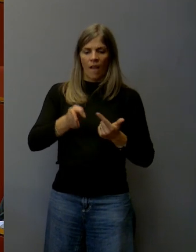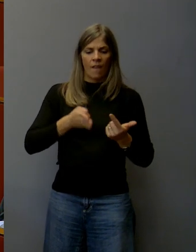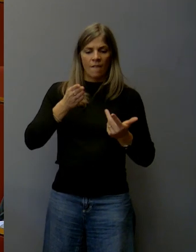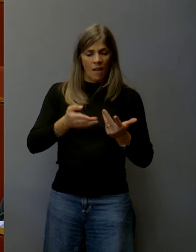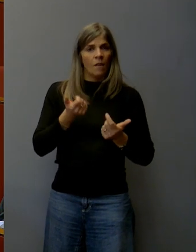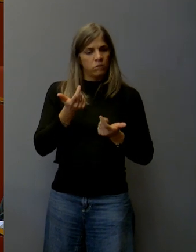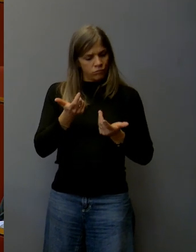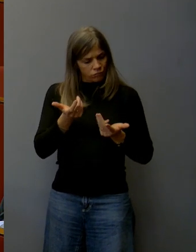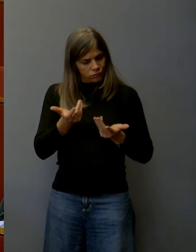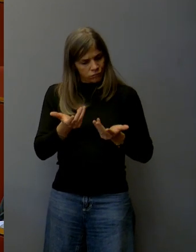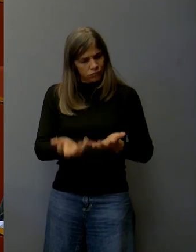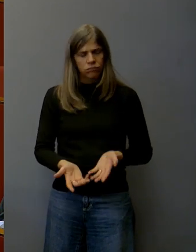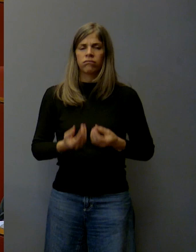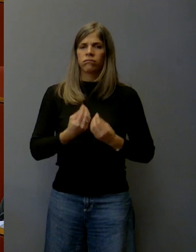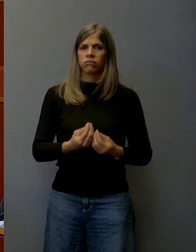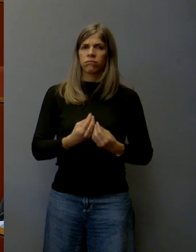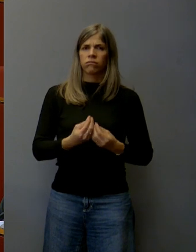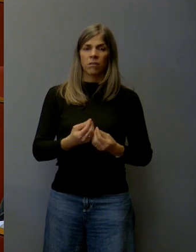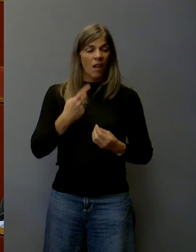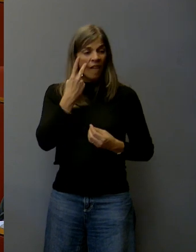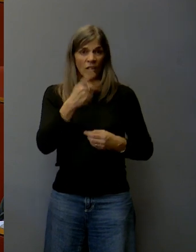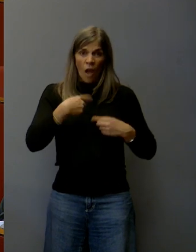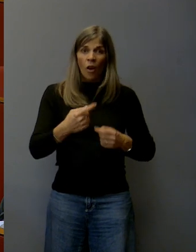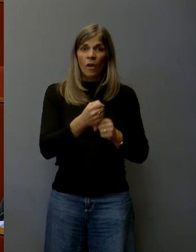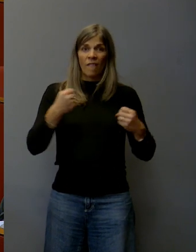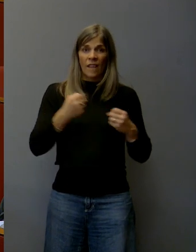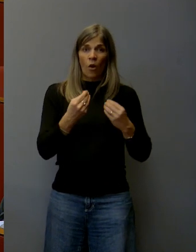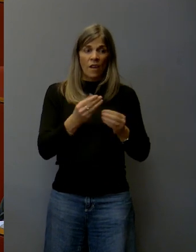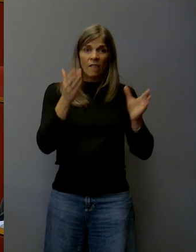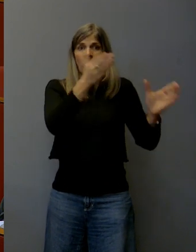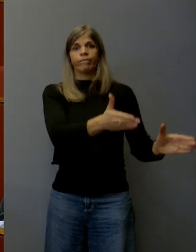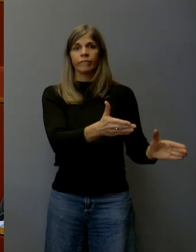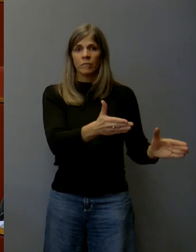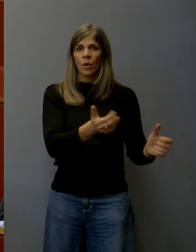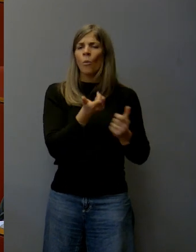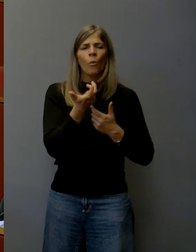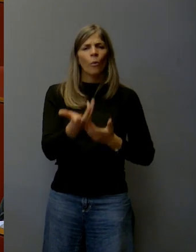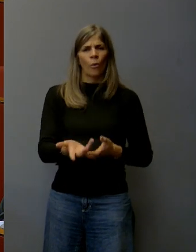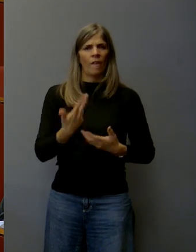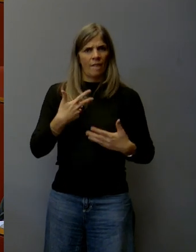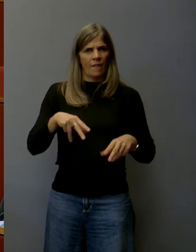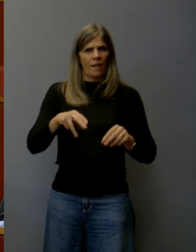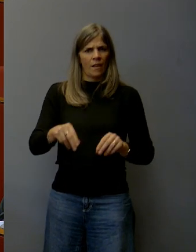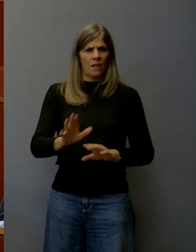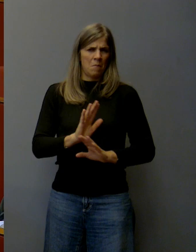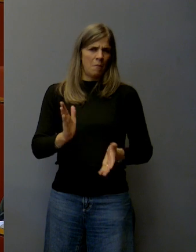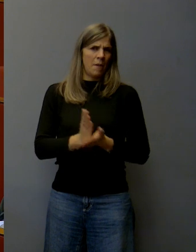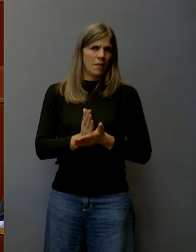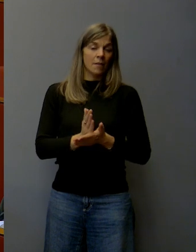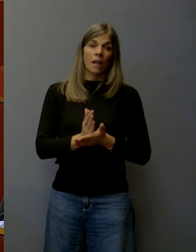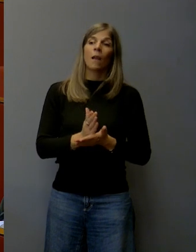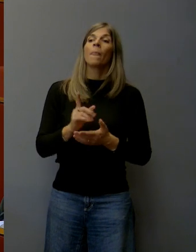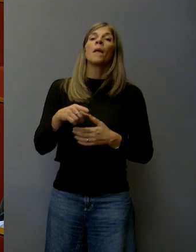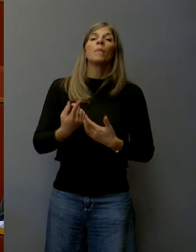e ci sono i frigoriferi in mezzo alla strada quante volte lo devo dire e poi viene anche da dire